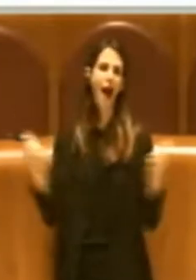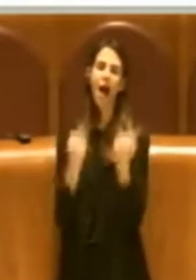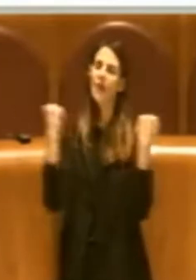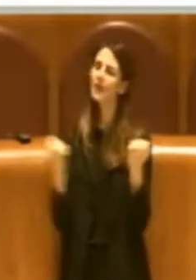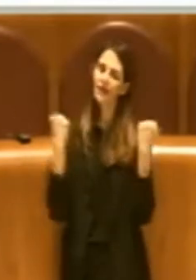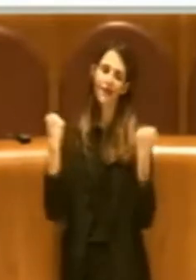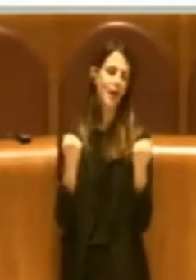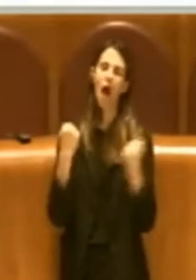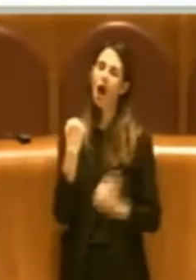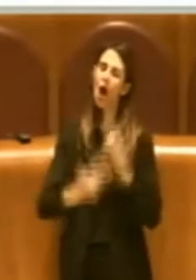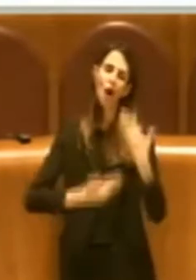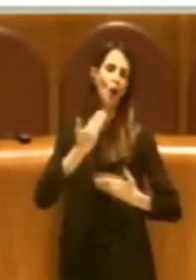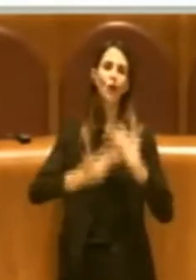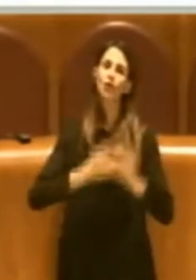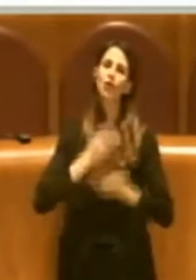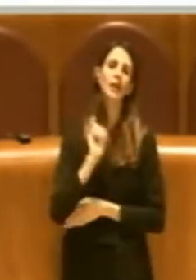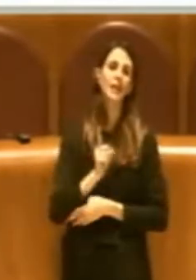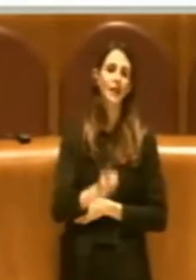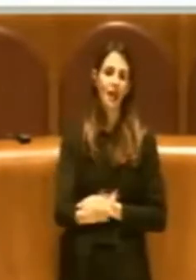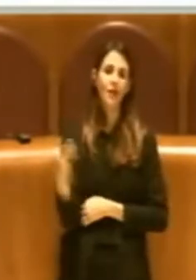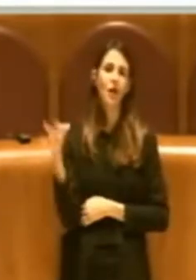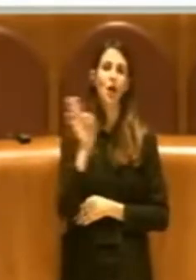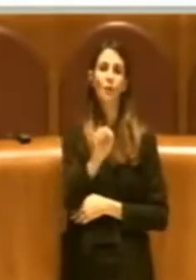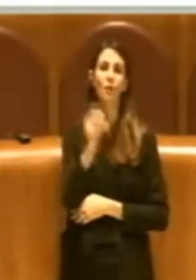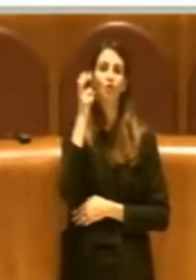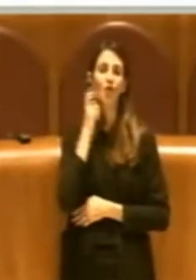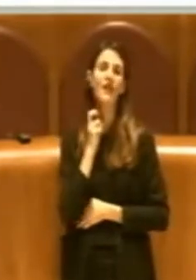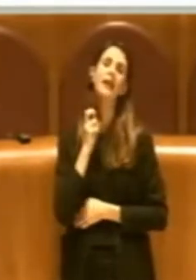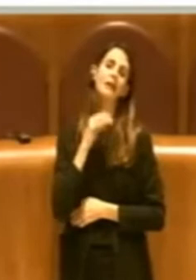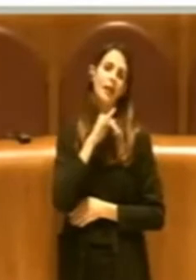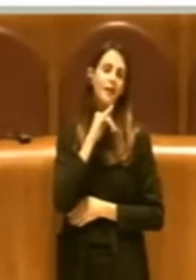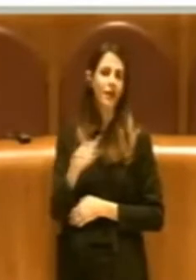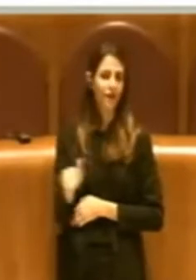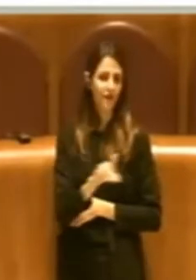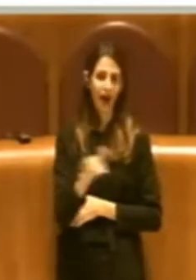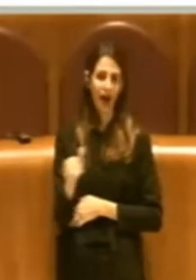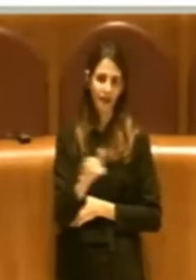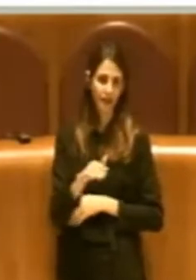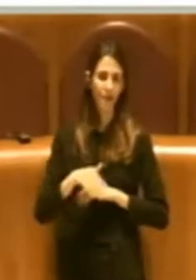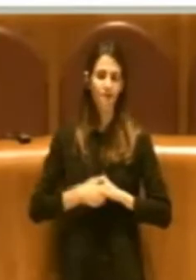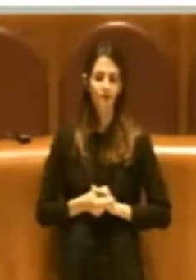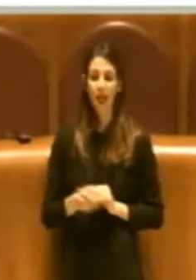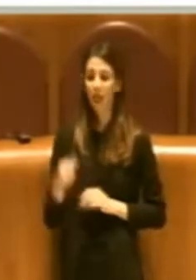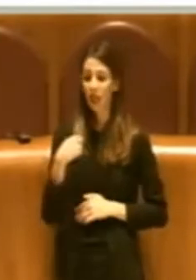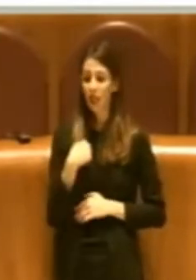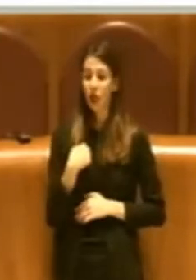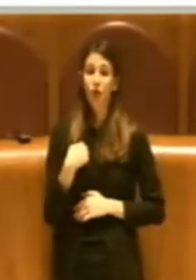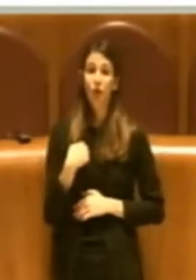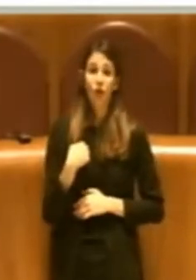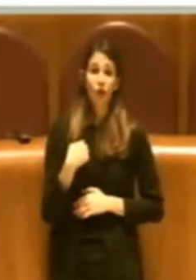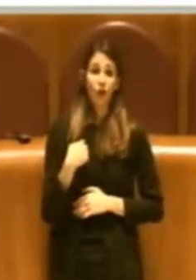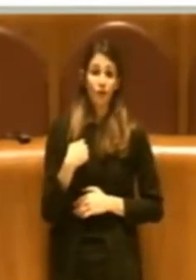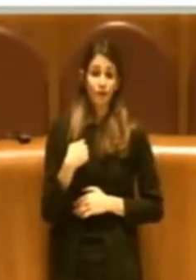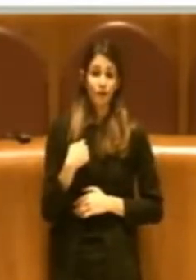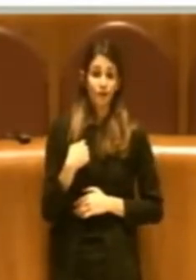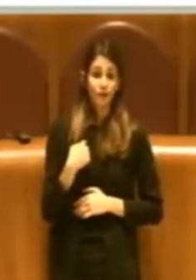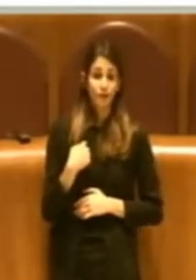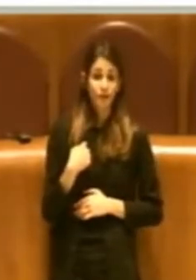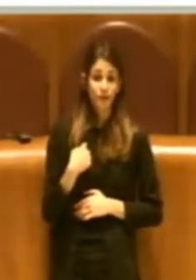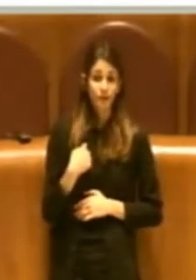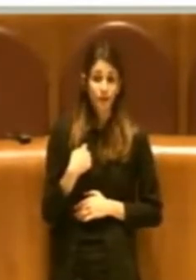verde infanzia e che si possa procedere a verifiche puntuali. Quindi io per questioni